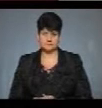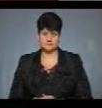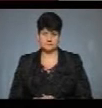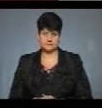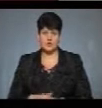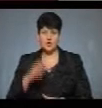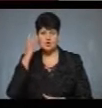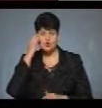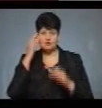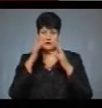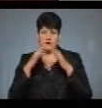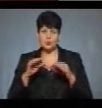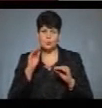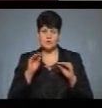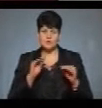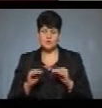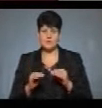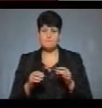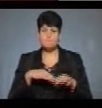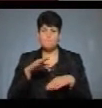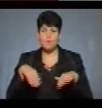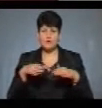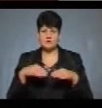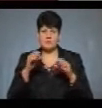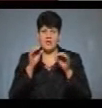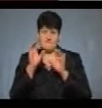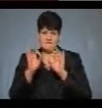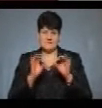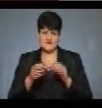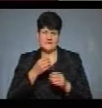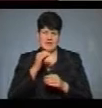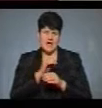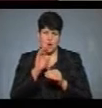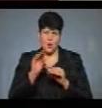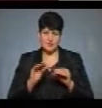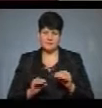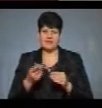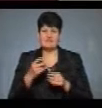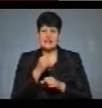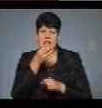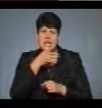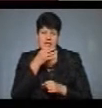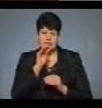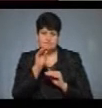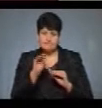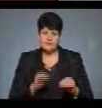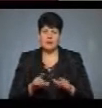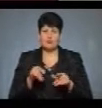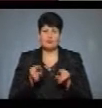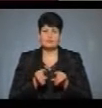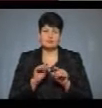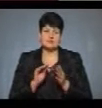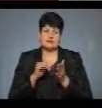Чорну ялинку, обвішану порожніми флаконами та упаковками від ліків, встановили біля Тернопільської облдержадміністрації